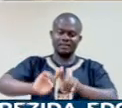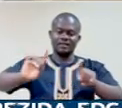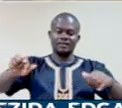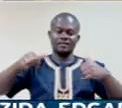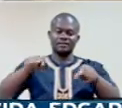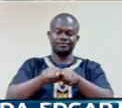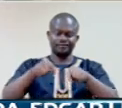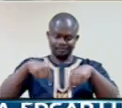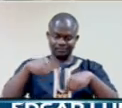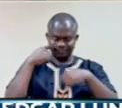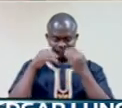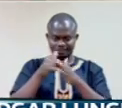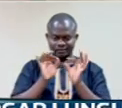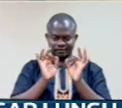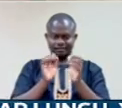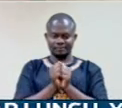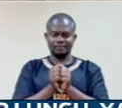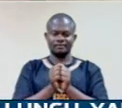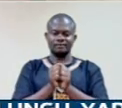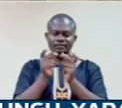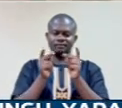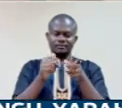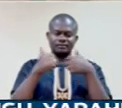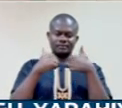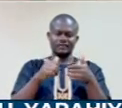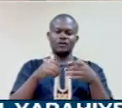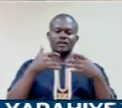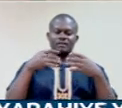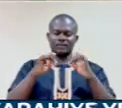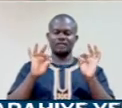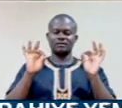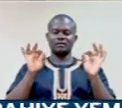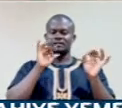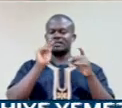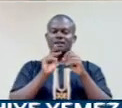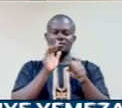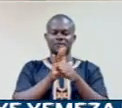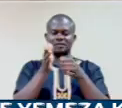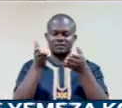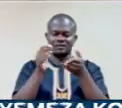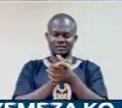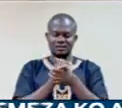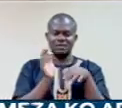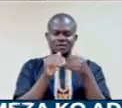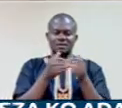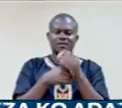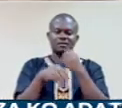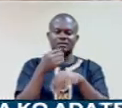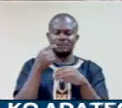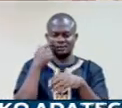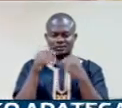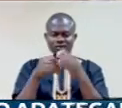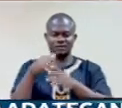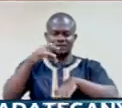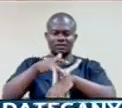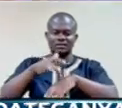sawa na hano uri kubona ko ari sawa. Ahantu ni heza cyane, turisanzuye, nta bucucike buhari. Ubundi mu isoko hari wasanga dukoranaho